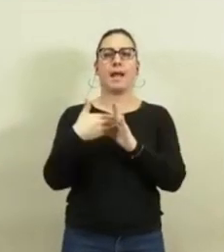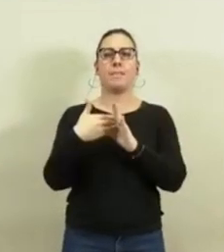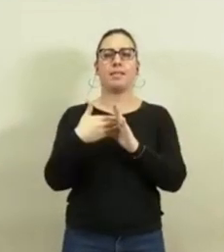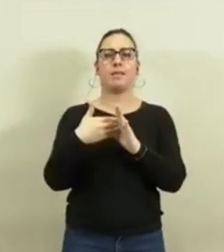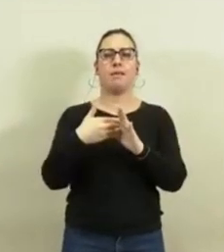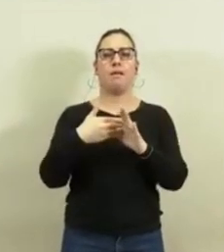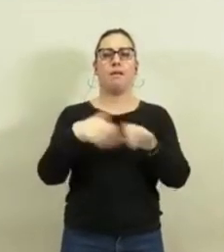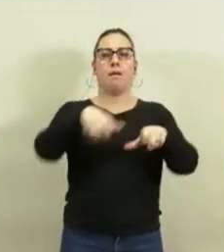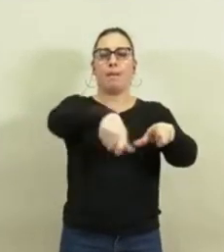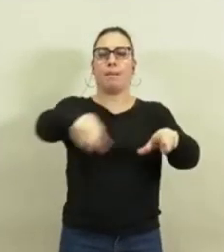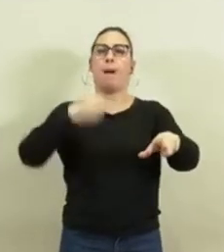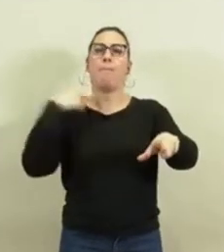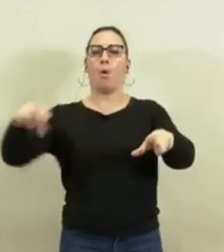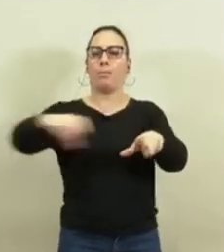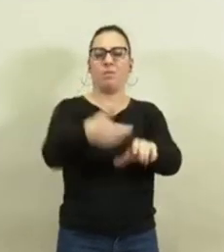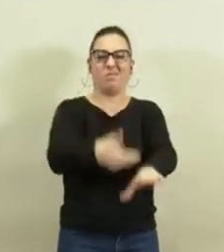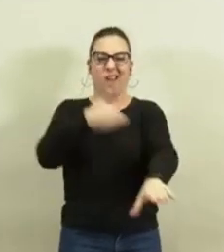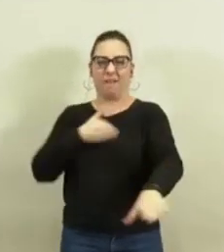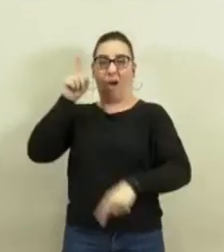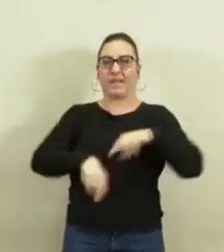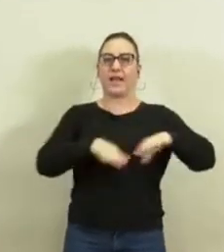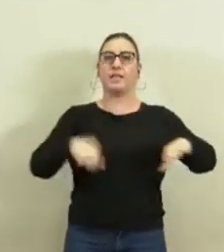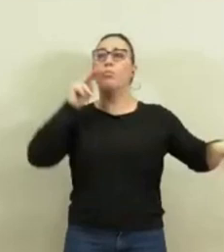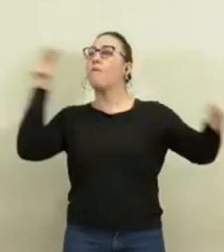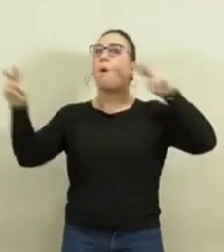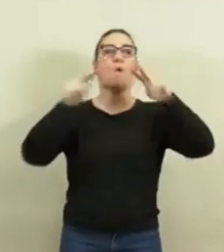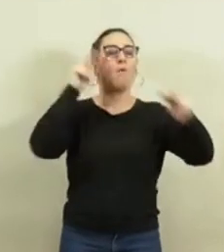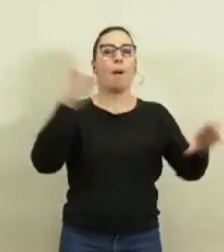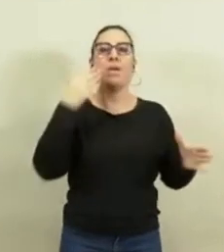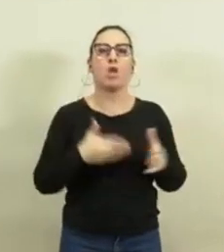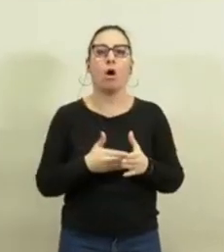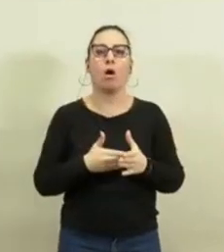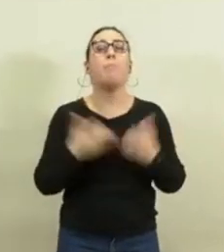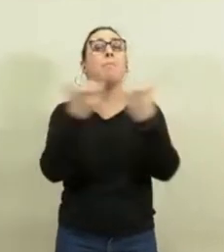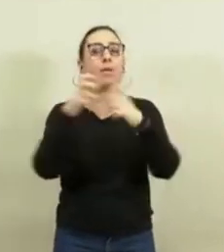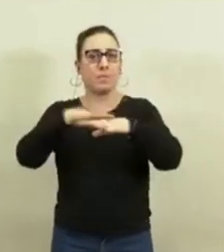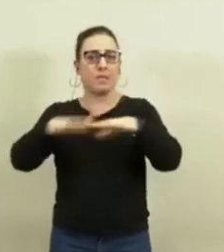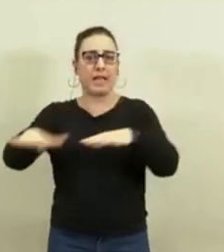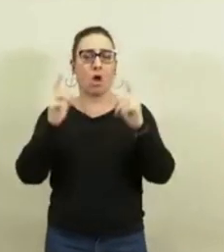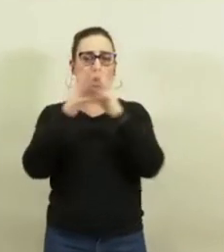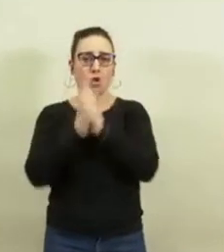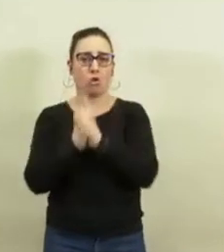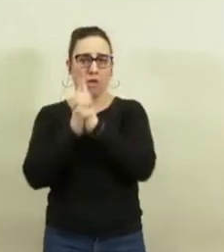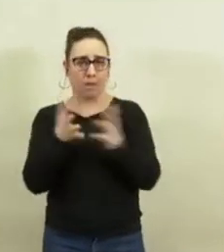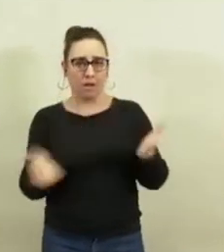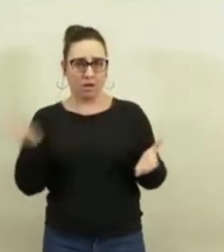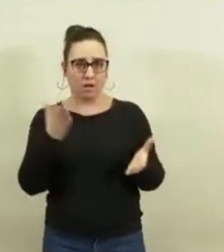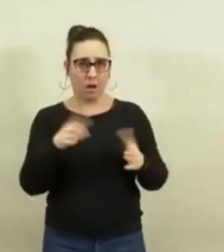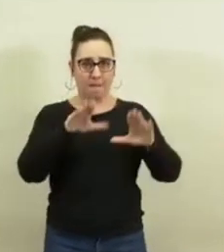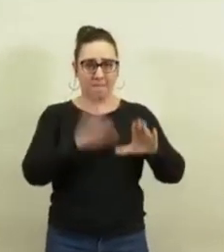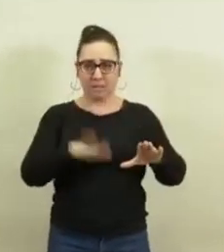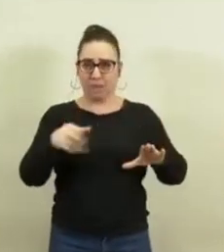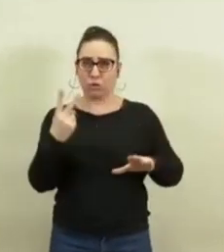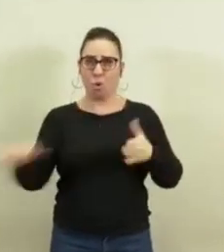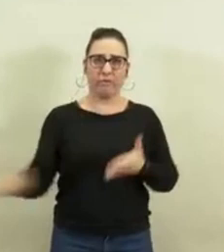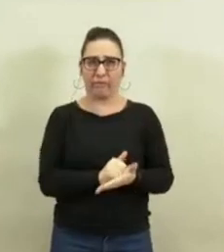passages piétons pour améliorer la visibilité. Mais dans le secteur Notre-Dame, vous avez tout bonnement supprimé 2 places pour personnes